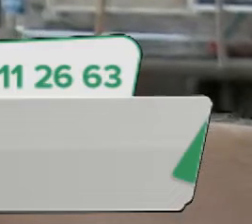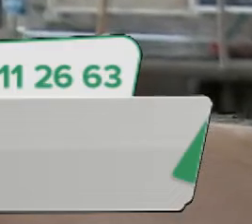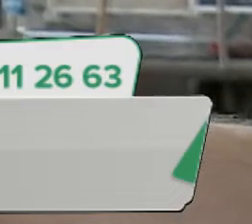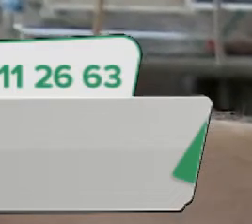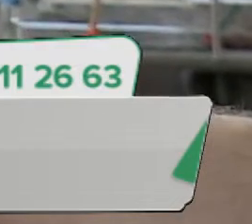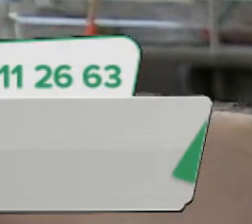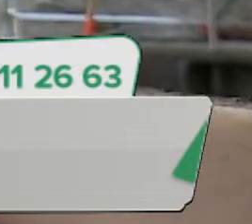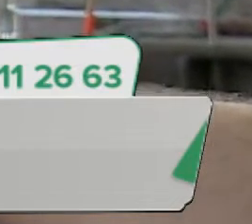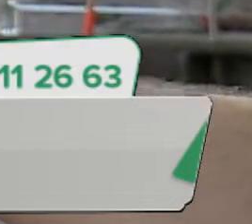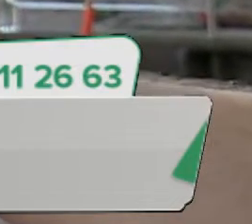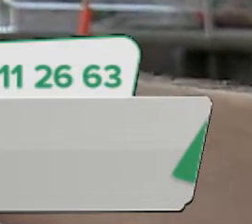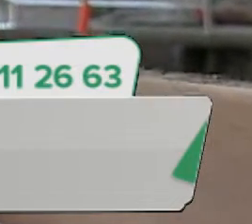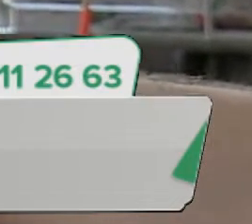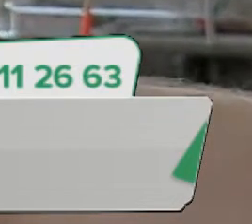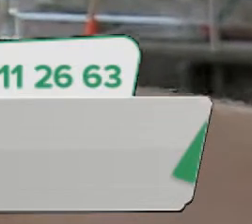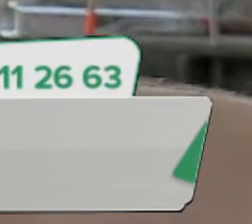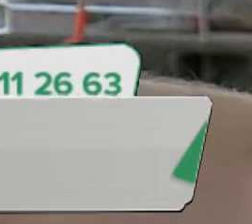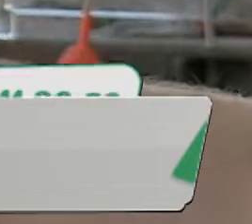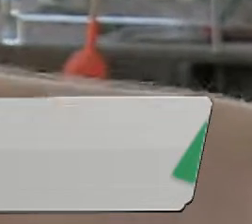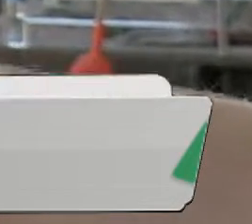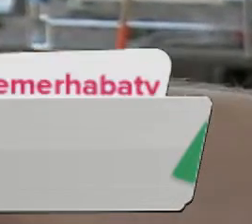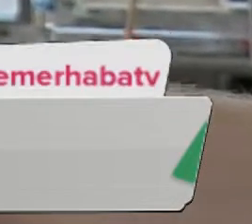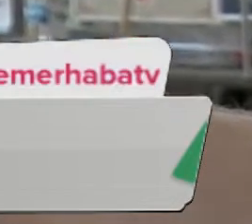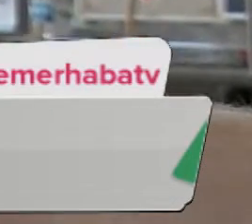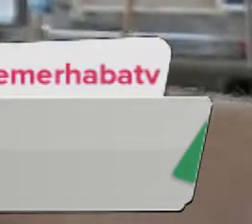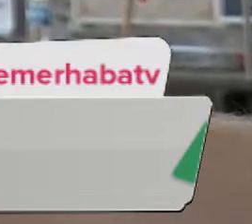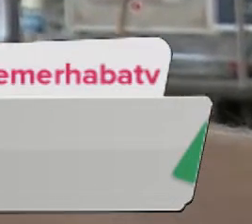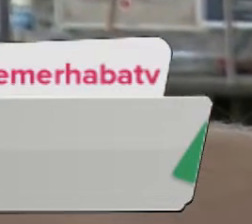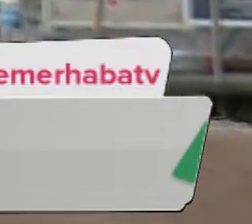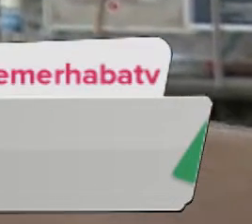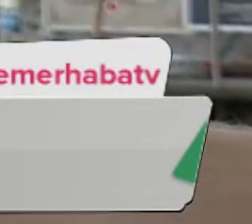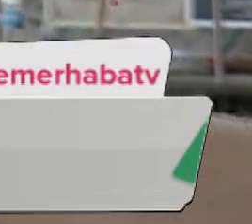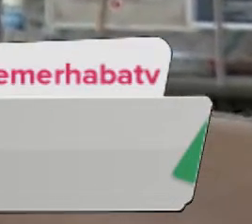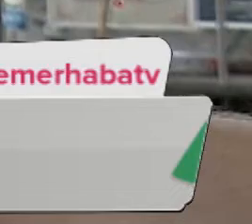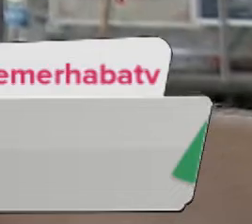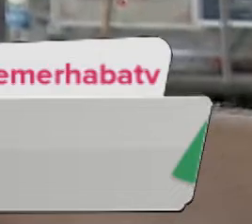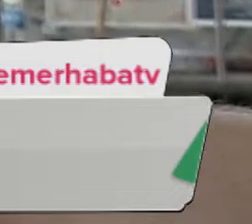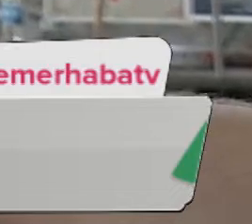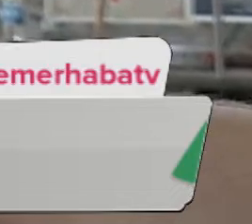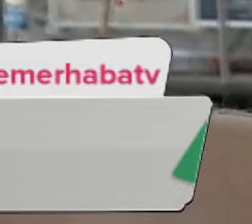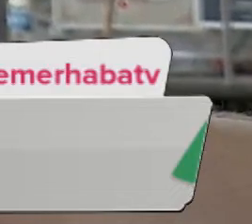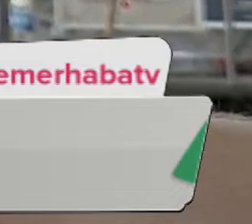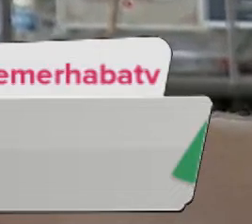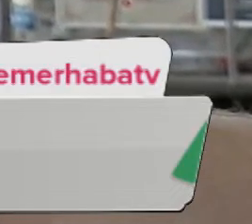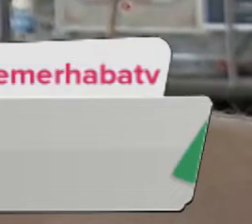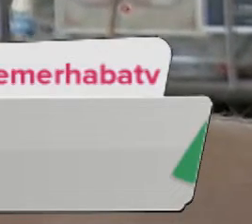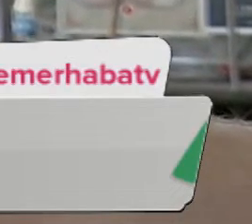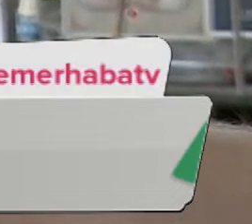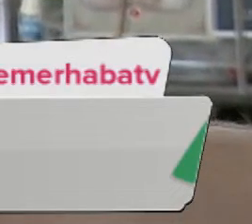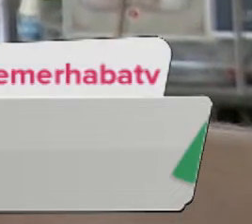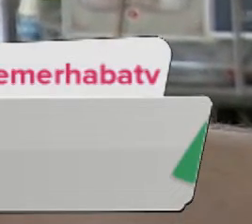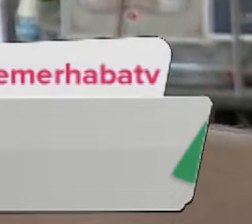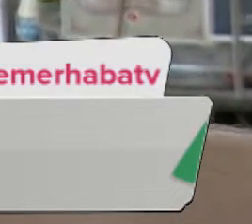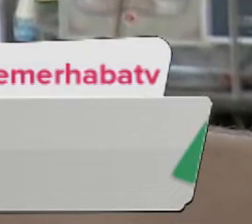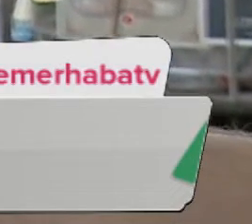Bunlardan biri Fakat ben bu akran zorbalığının sadece okulda sınırlı olmadığını bizlerin bile büyüdükten sonra toplumsal hayatımızda bu